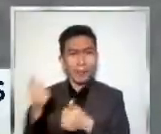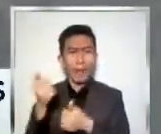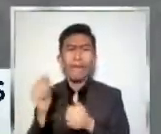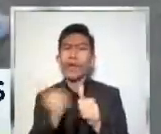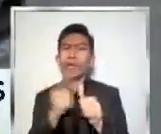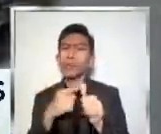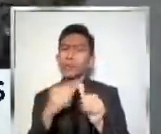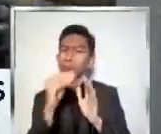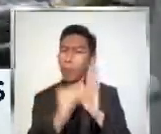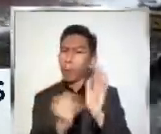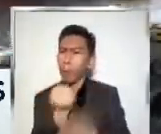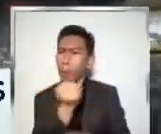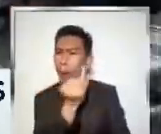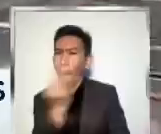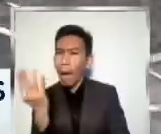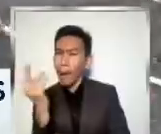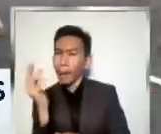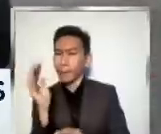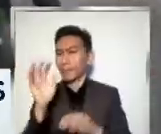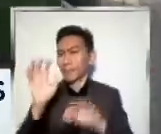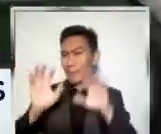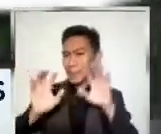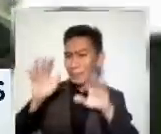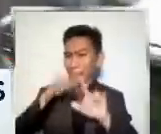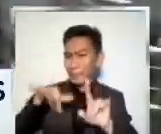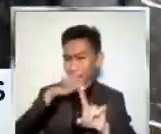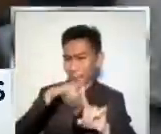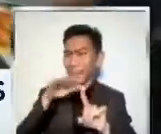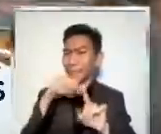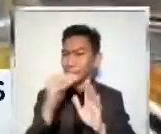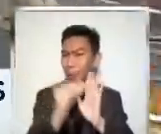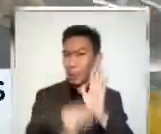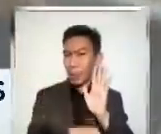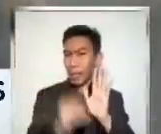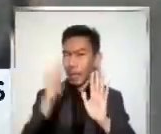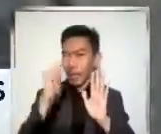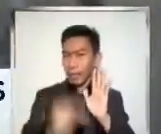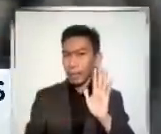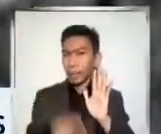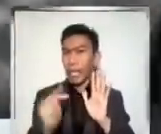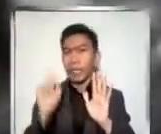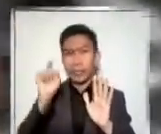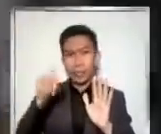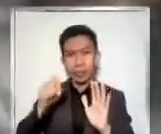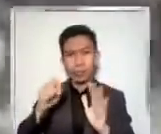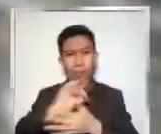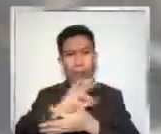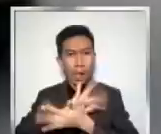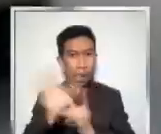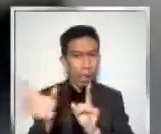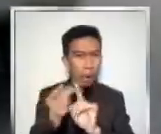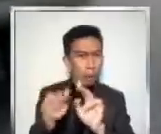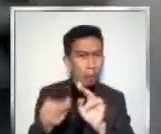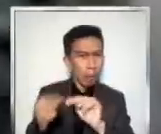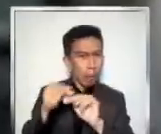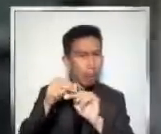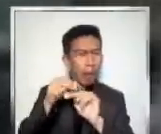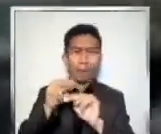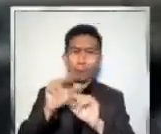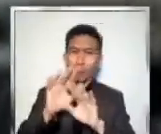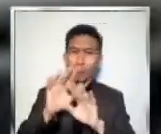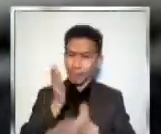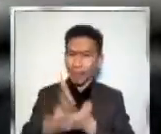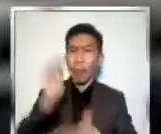ni Duque, kailangan nilang makita rin na bumababa ang kaso ng COVID-19. Depende doon kung ano ang sasabihin ng